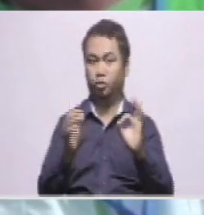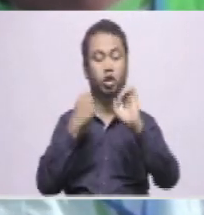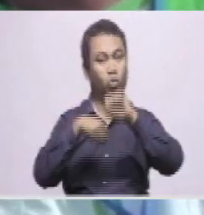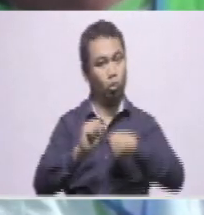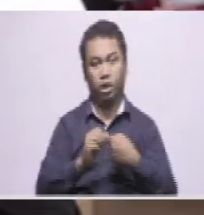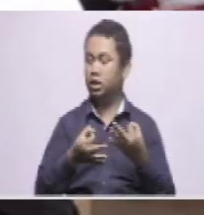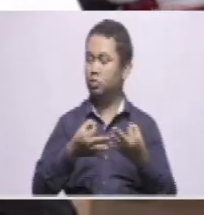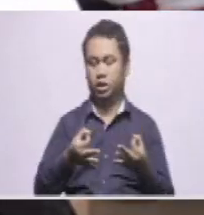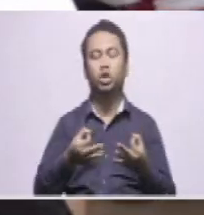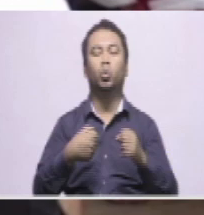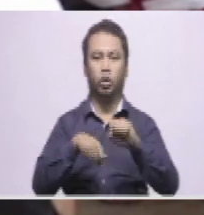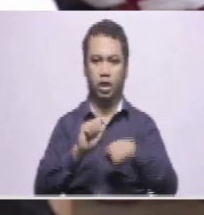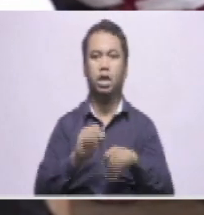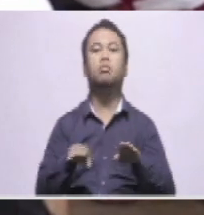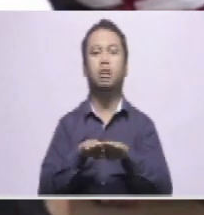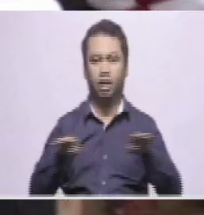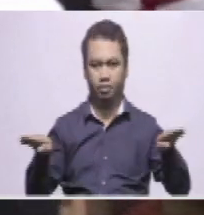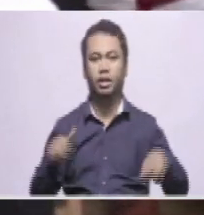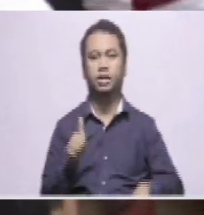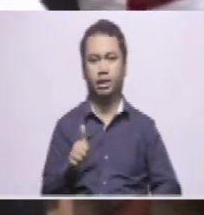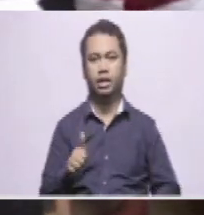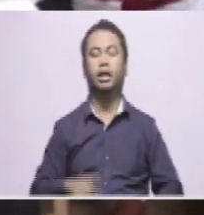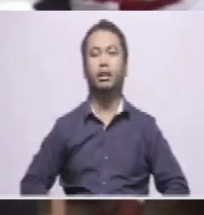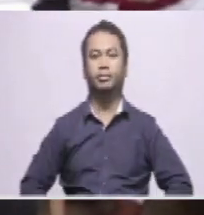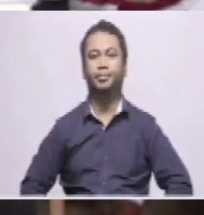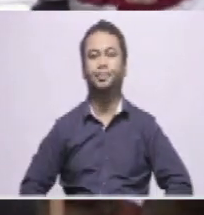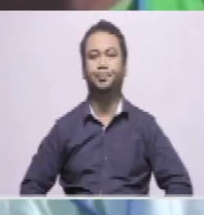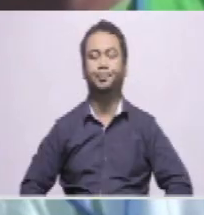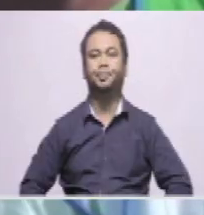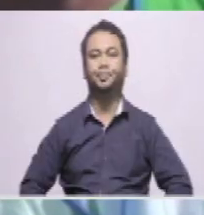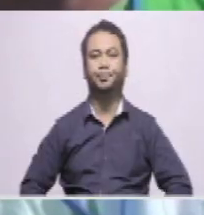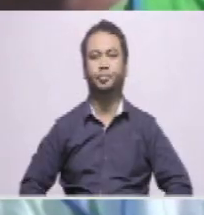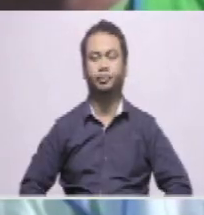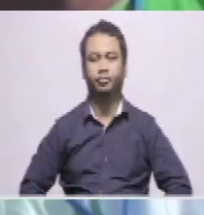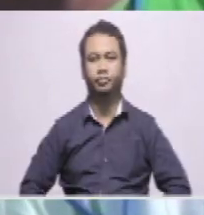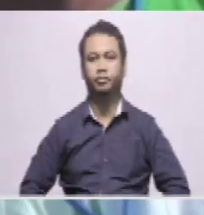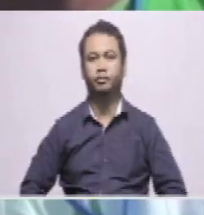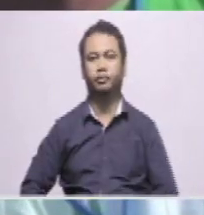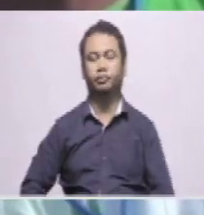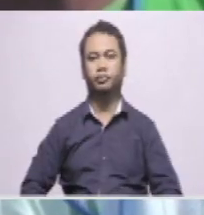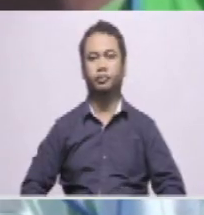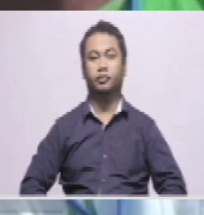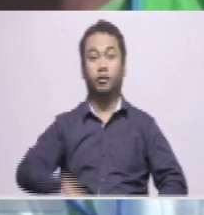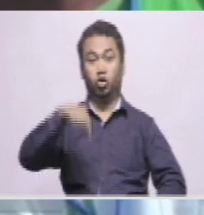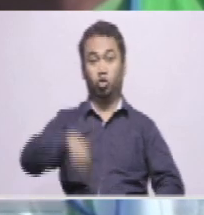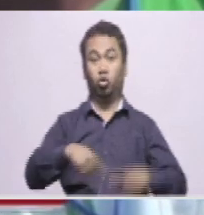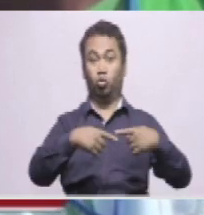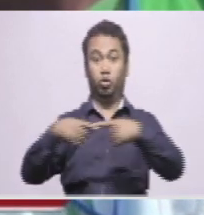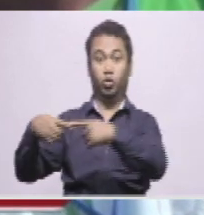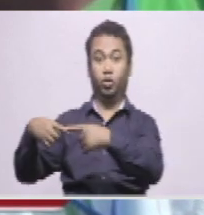mandehandeha raha olana bimbokito zany no vita eto atasokotsatra fa raha zao zany mitovy zany a mety